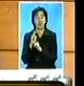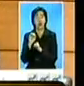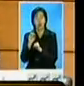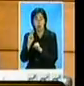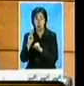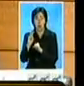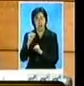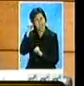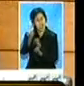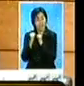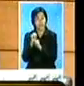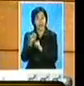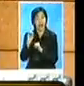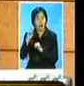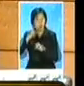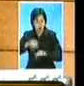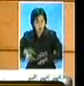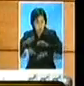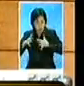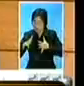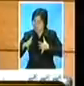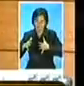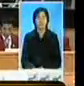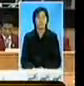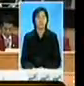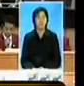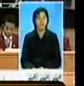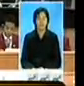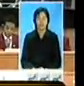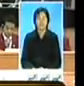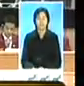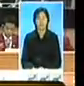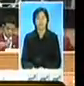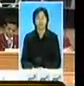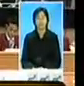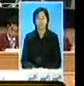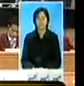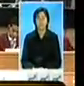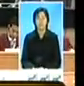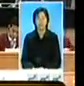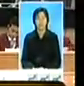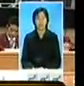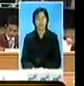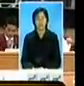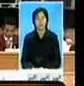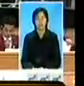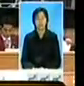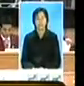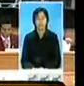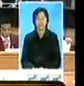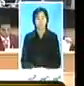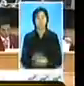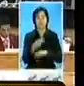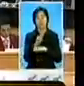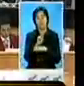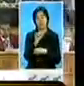ญัติได้ผ่านความเห็นชอบไปอย่างรวดเร็วโดยไม่มีการลงมติและได้โหวตเสียงรับร่างในวาระที่3ด้านนางสาวยิ่งลักษณ์ชินวัตรน